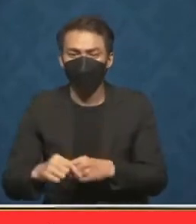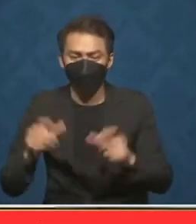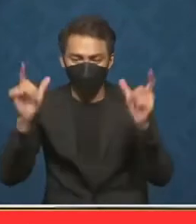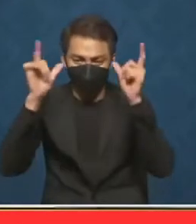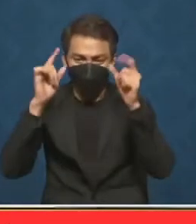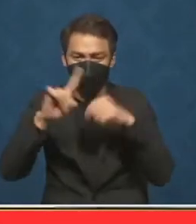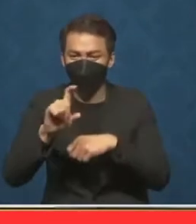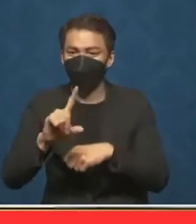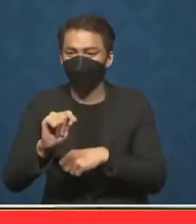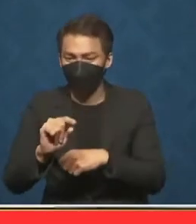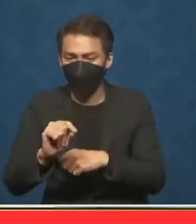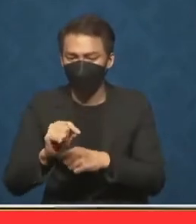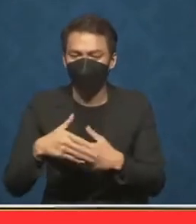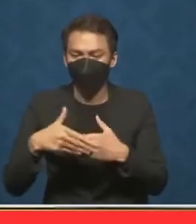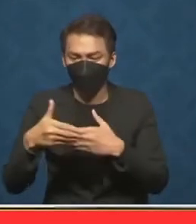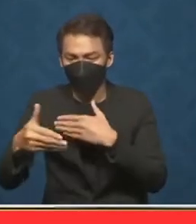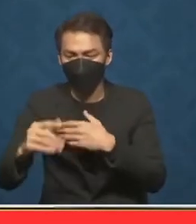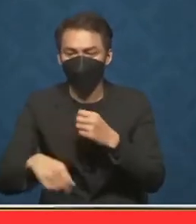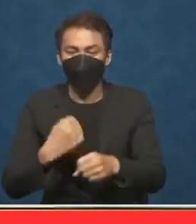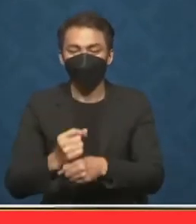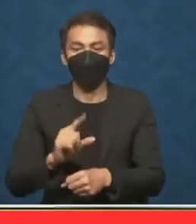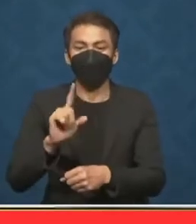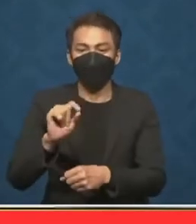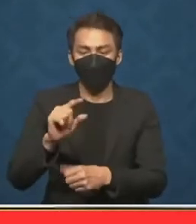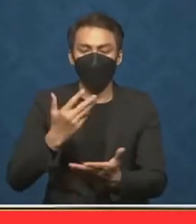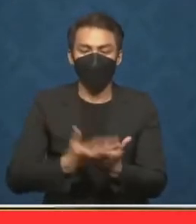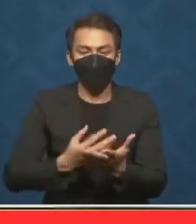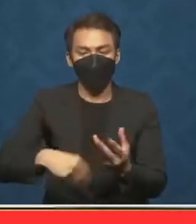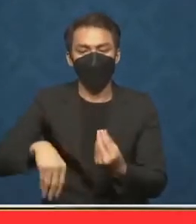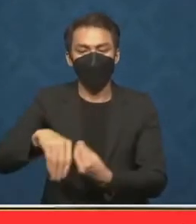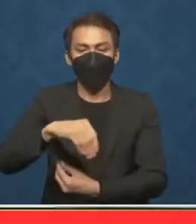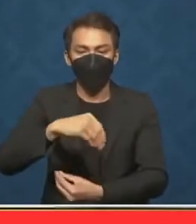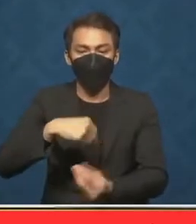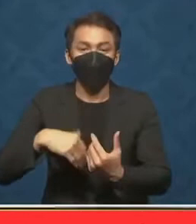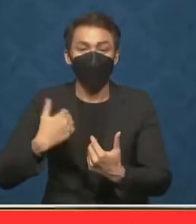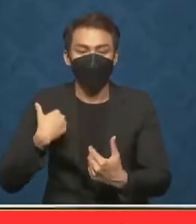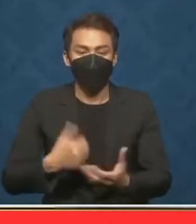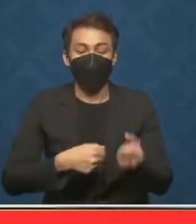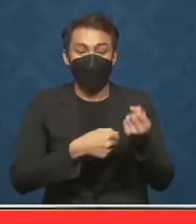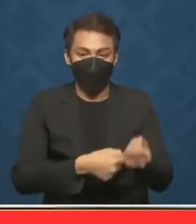บา